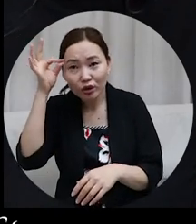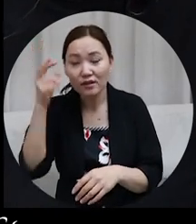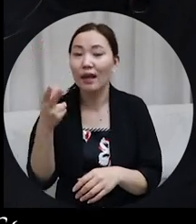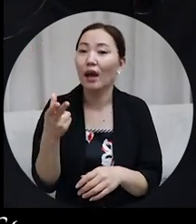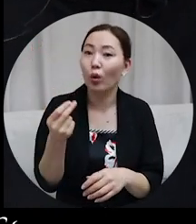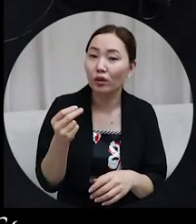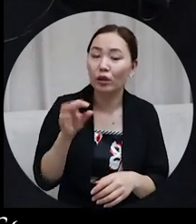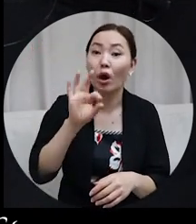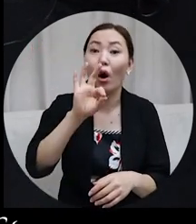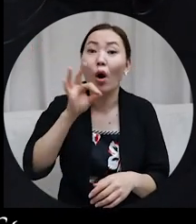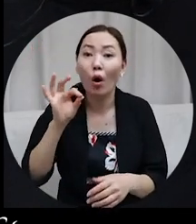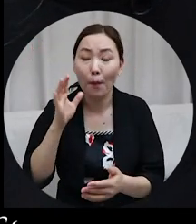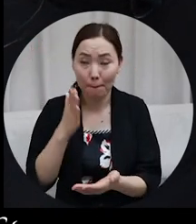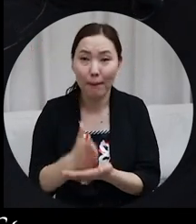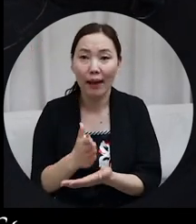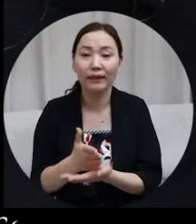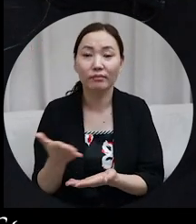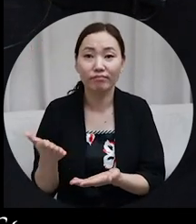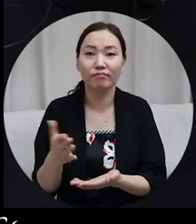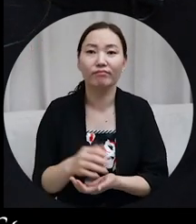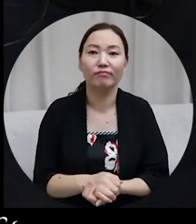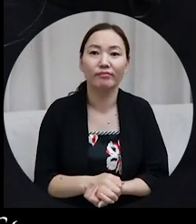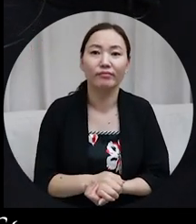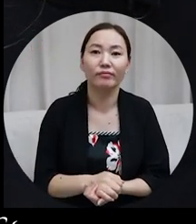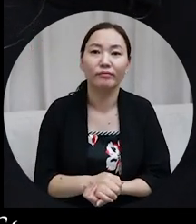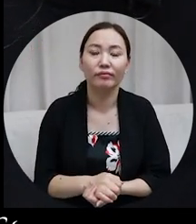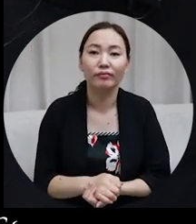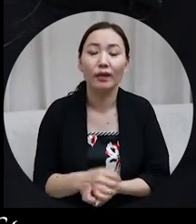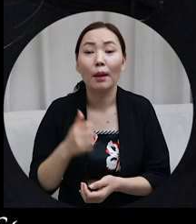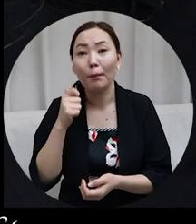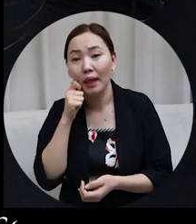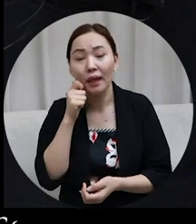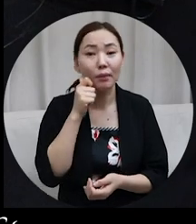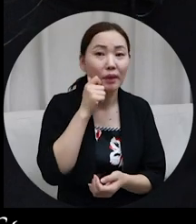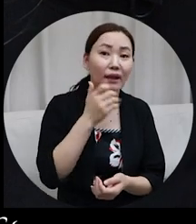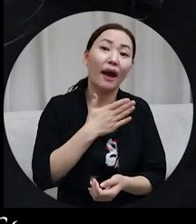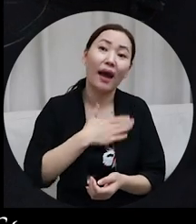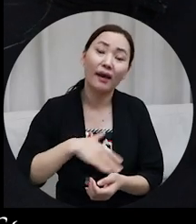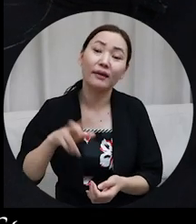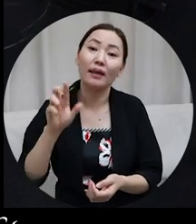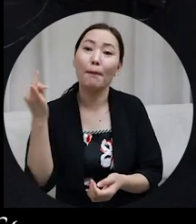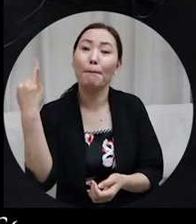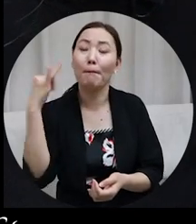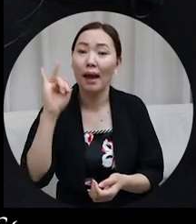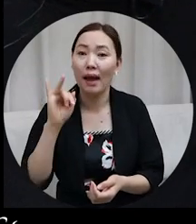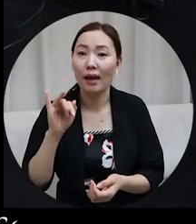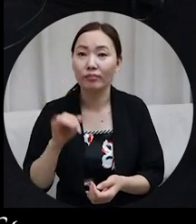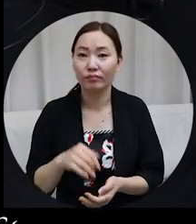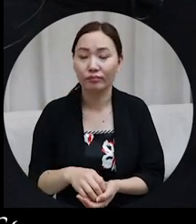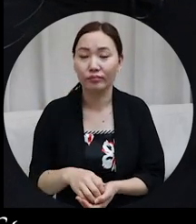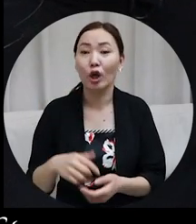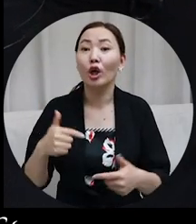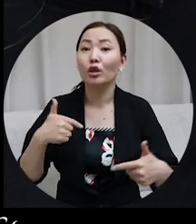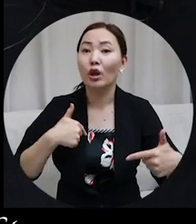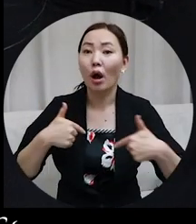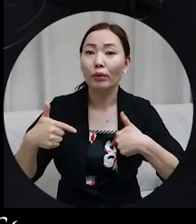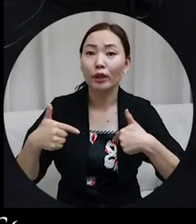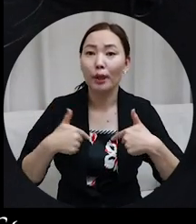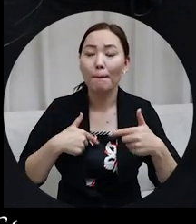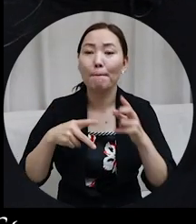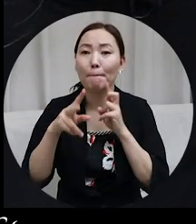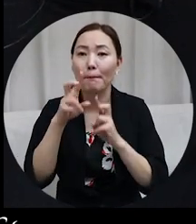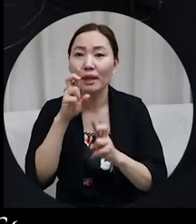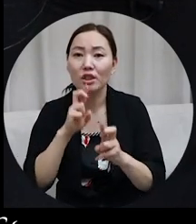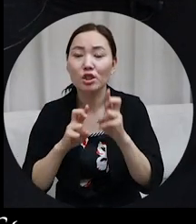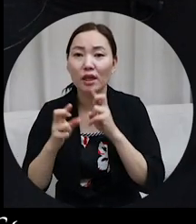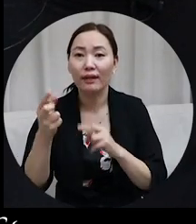уу те тэгэхээр хүмүүсээ нэг нэгэндээ аюу тийм хайртай бай тэгээд мэдээж зовлон